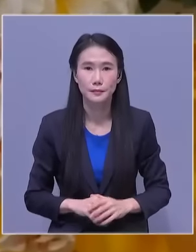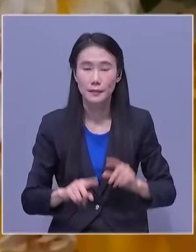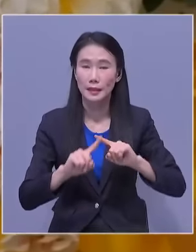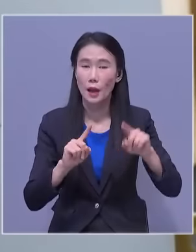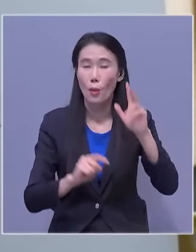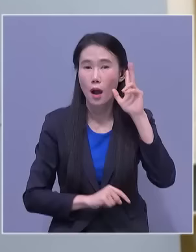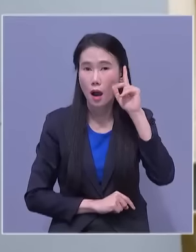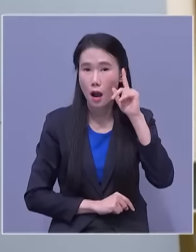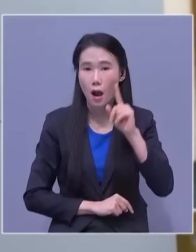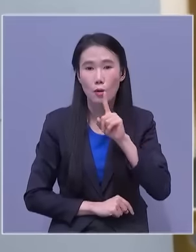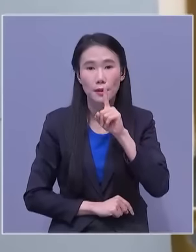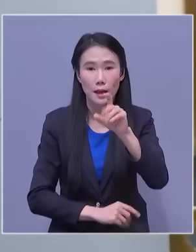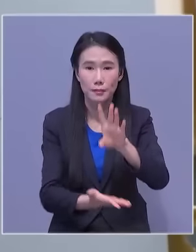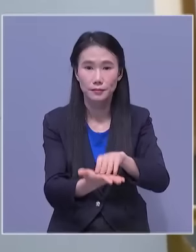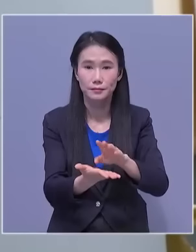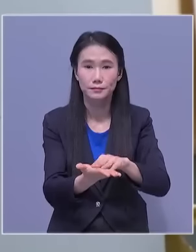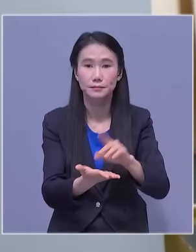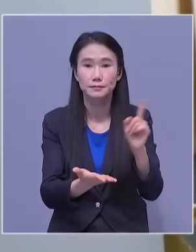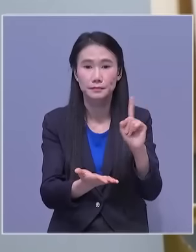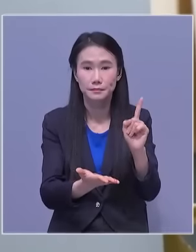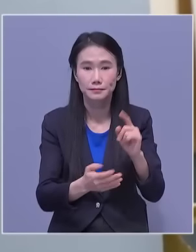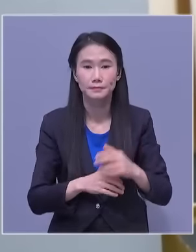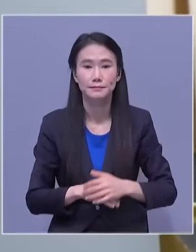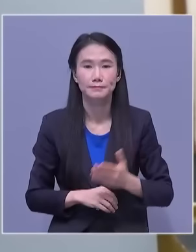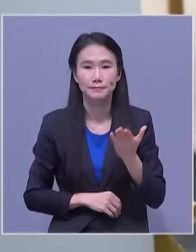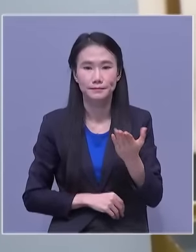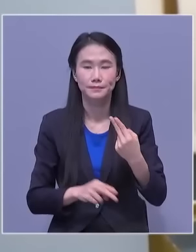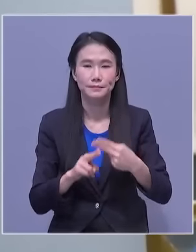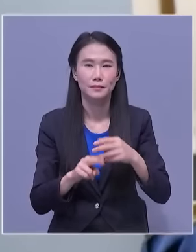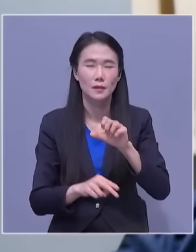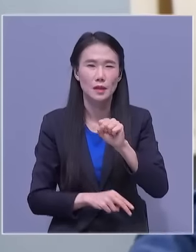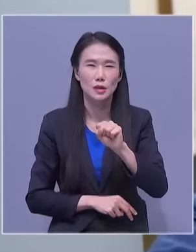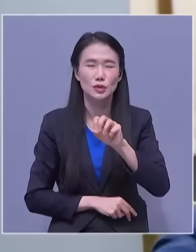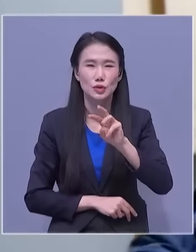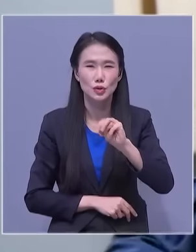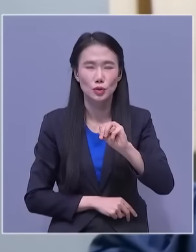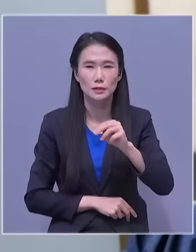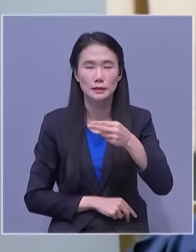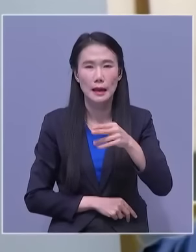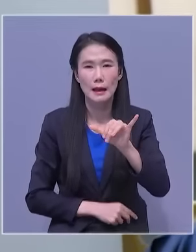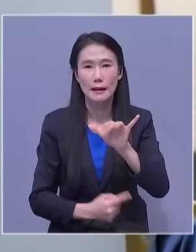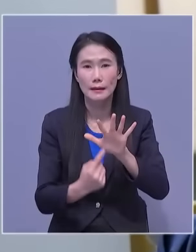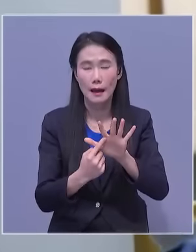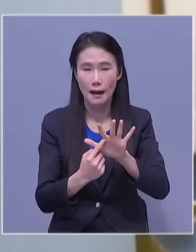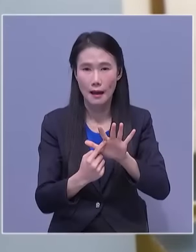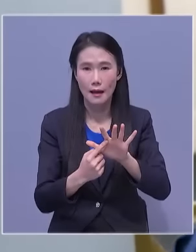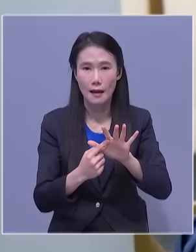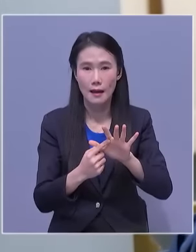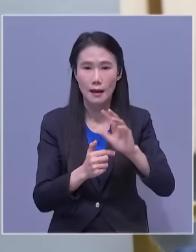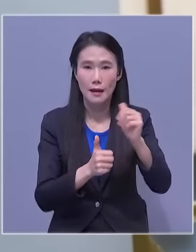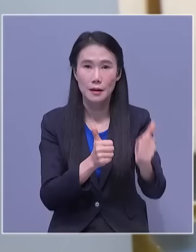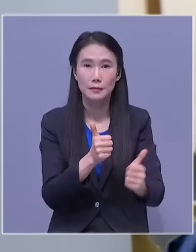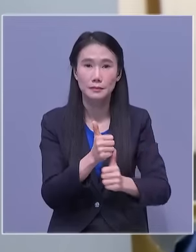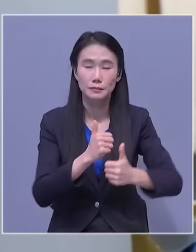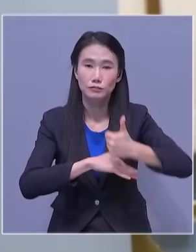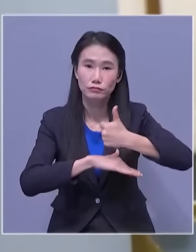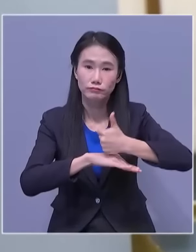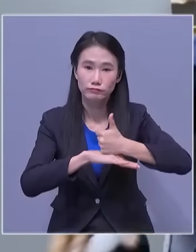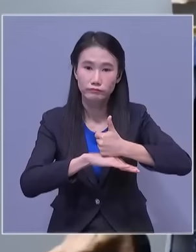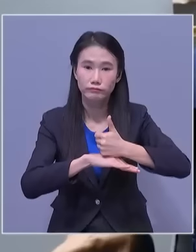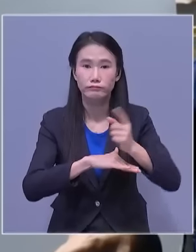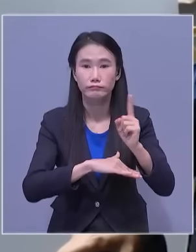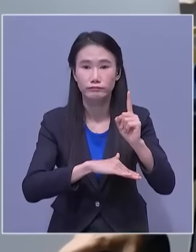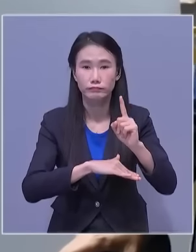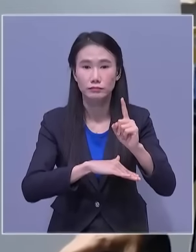เราเนี่ยไปสอบถามข้อมูลจากคุณสนทยาอ่อนน่วมผู้ช่วยอธิการบดีดูแลภาพ